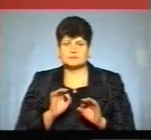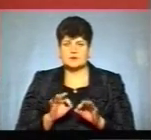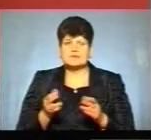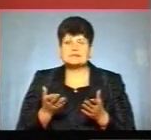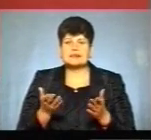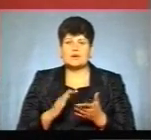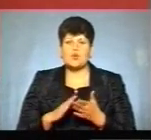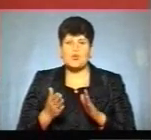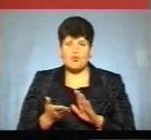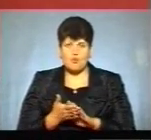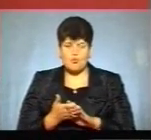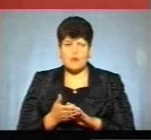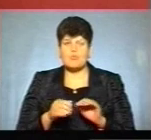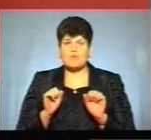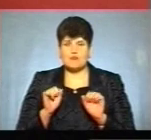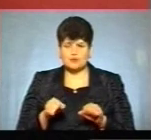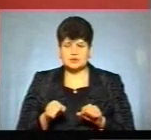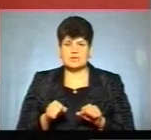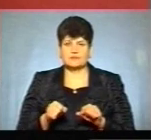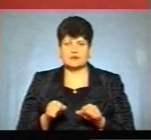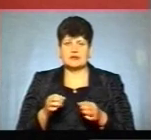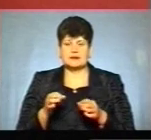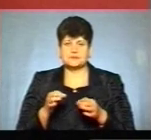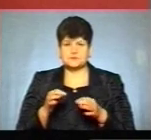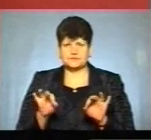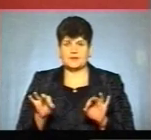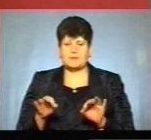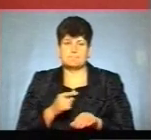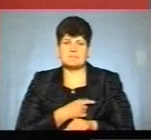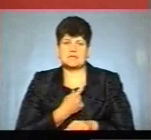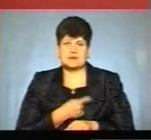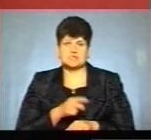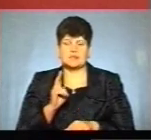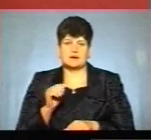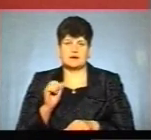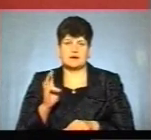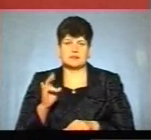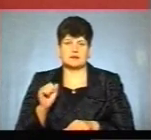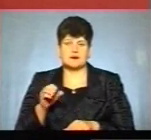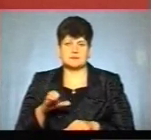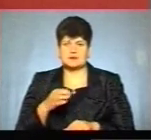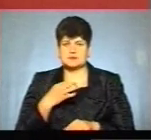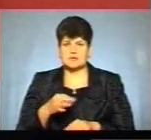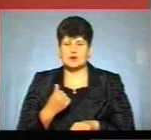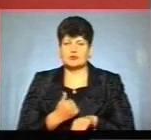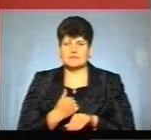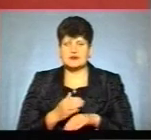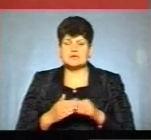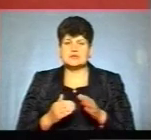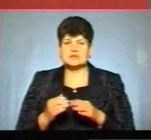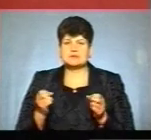за яких умов можлива легалізація медичного канабісу. Нам прокоментувала головний спеціаліст департаменту